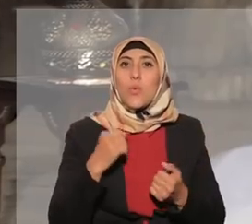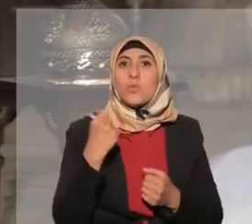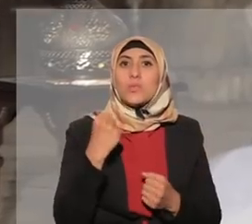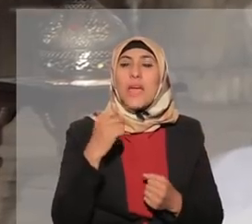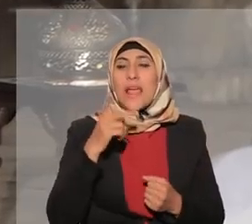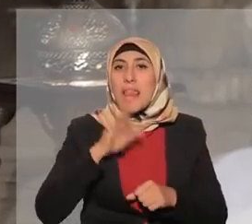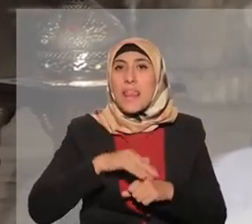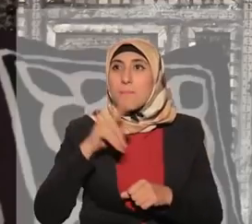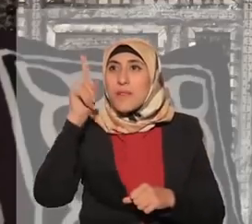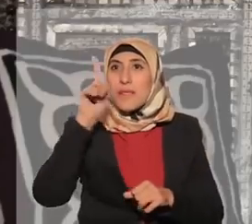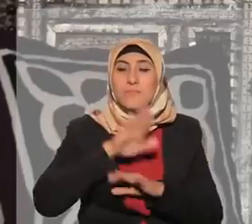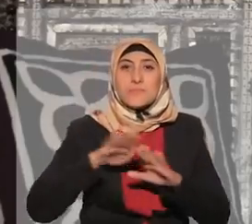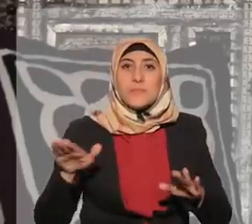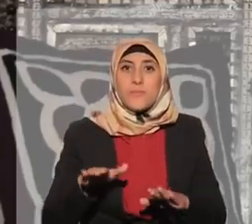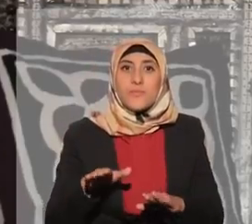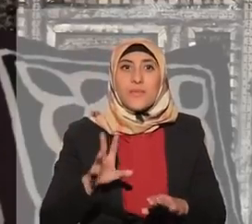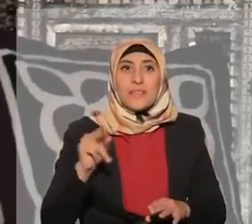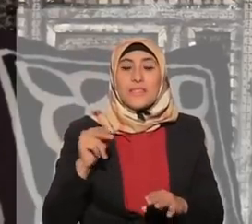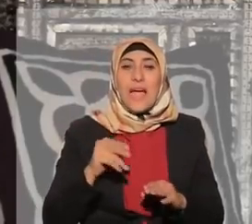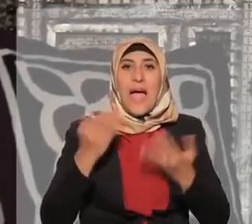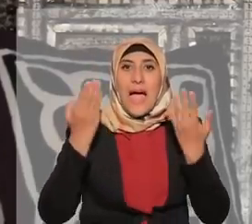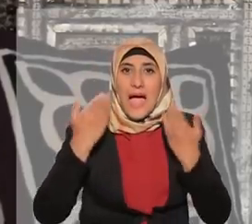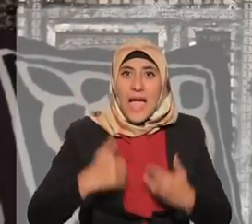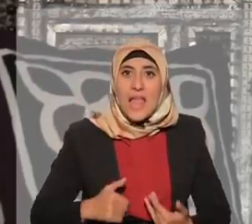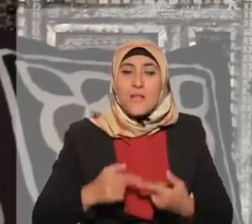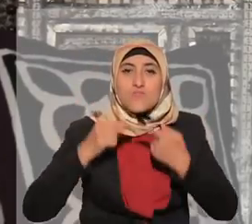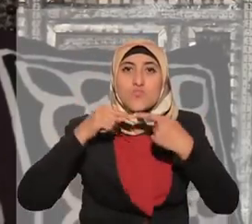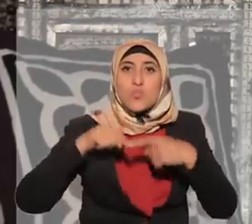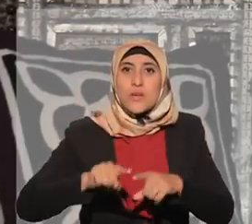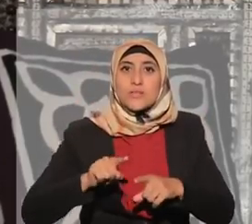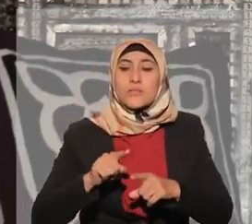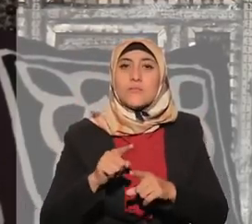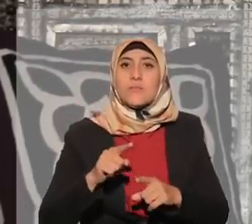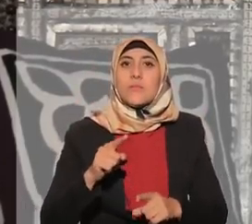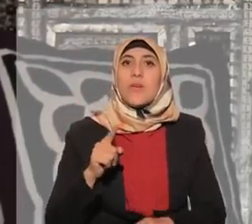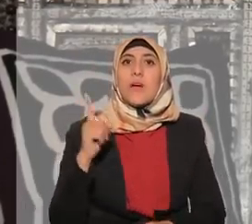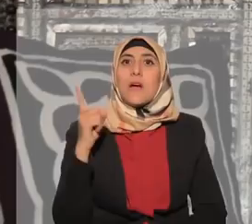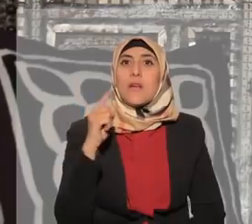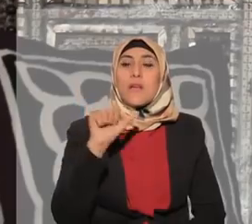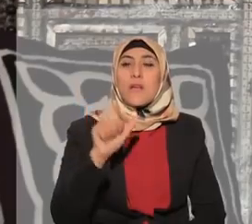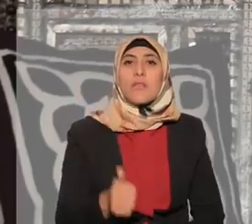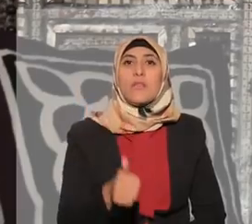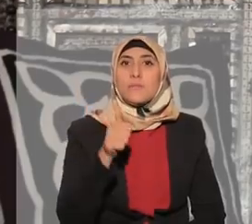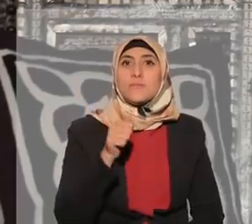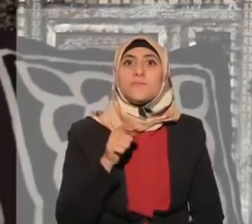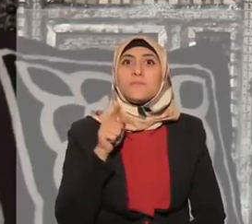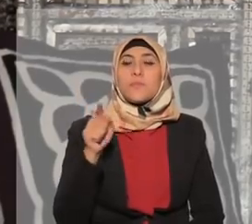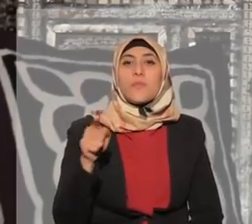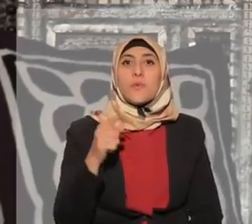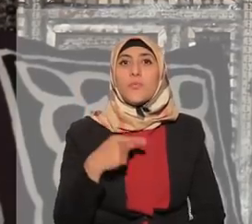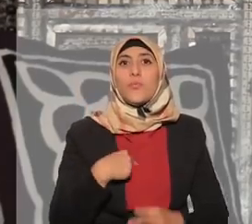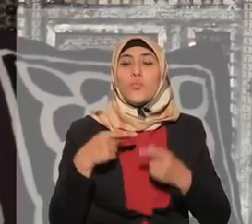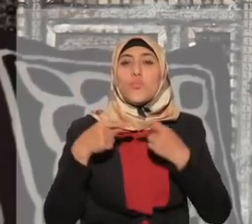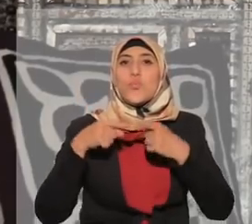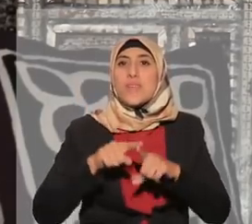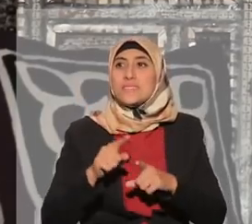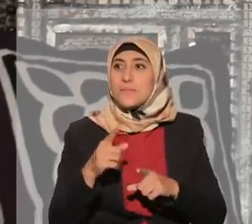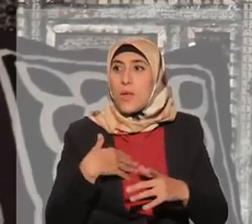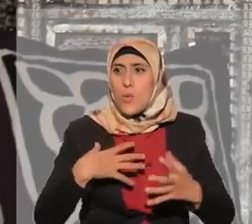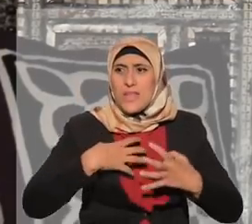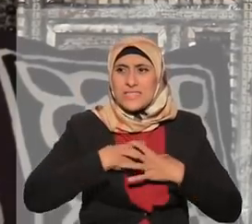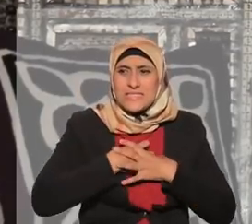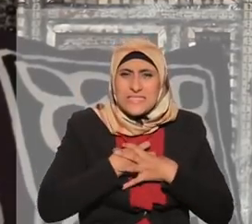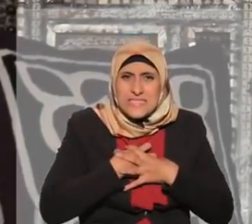العظيم على حال ينافي معنى الرضا في غير معنى. فهناك فرق بين من إذا جاءه الضيق من أمر